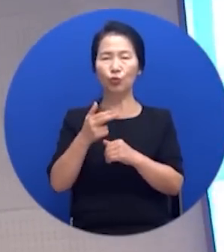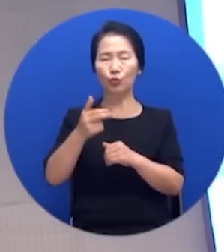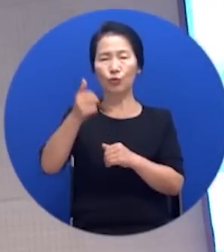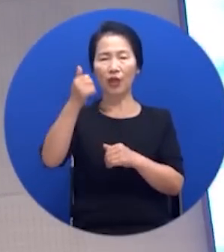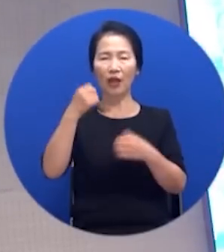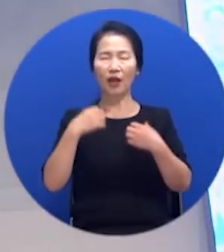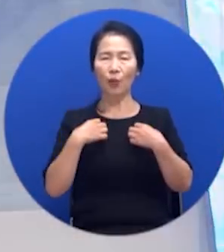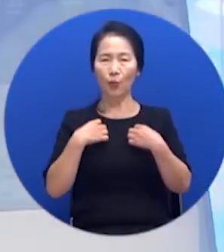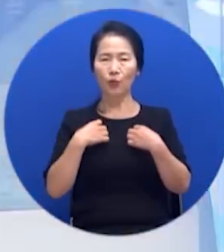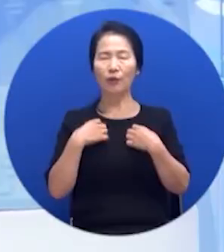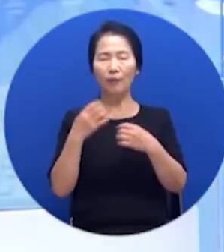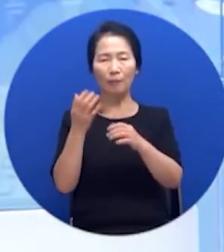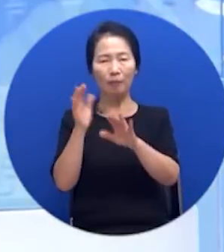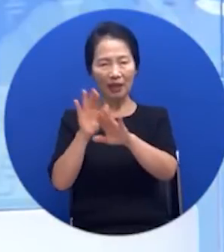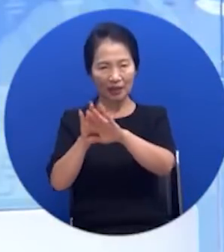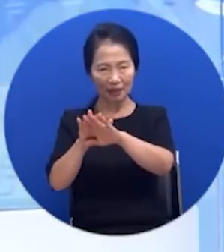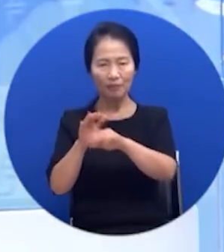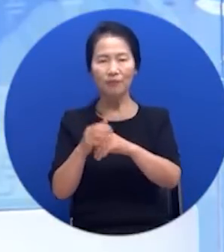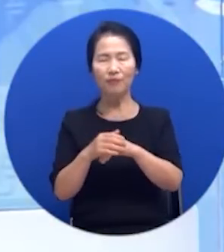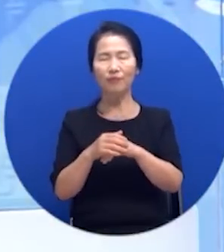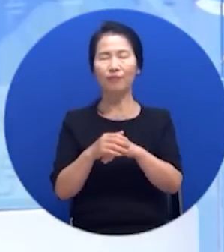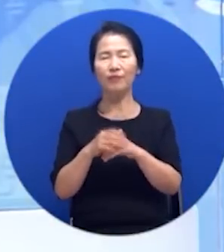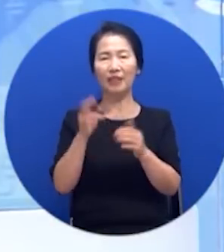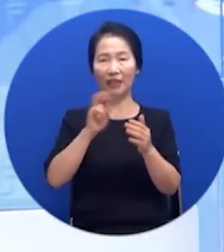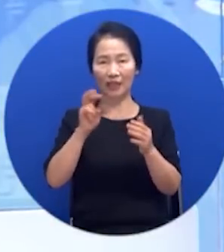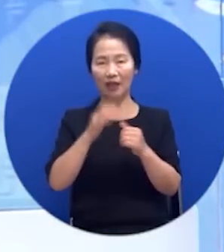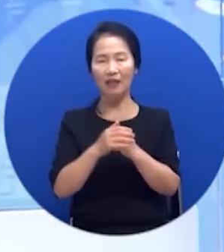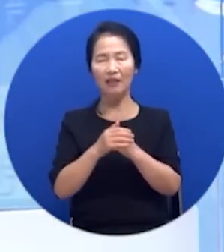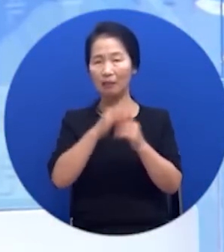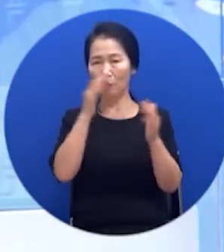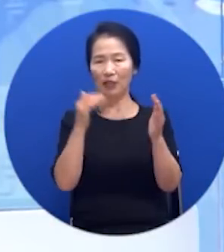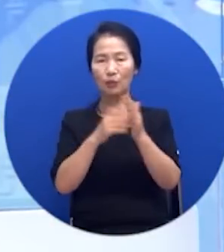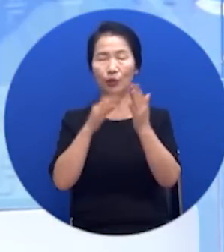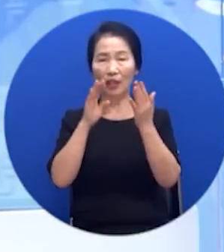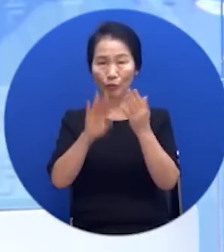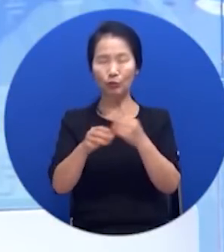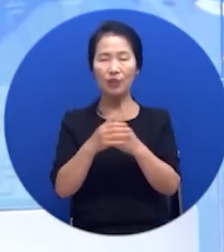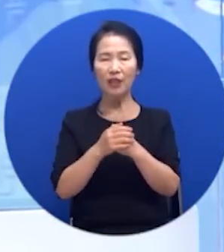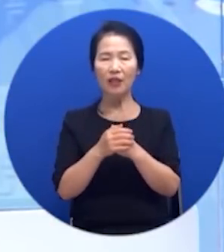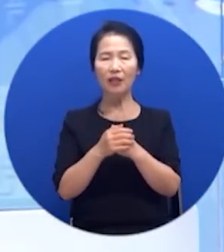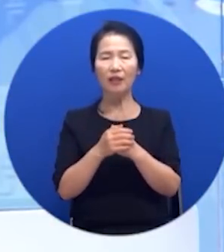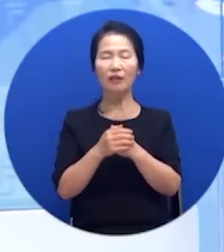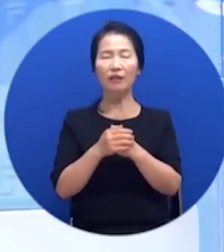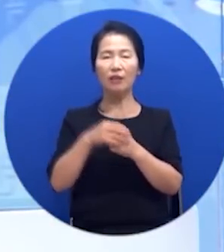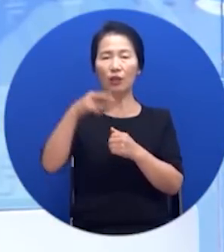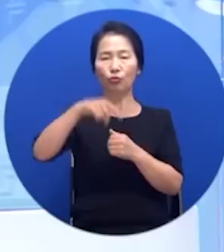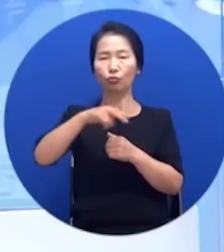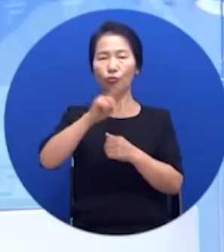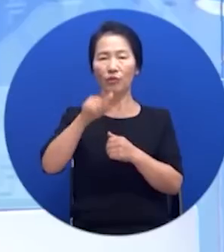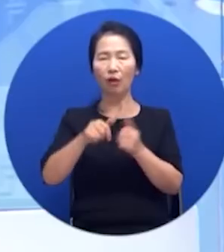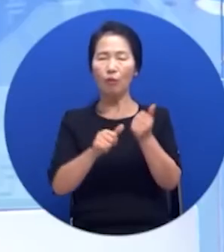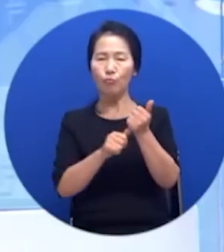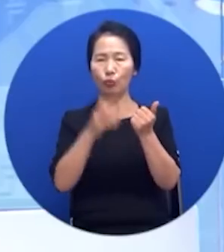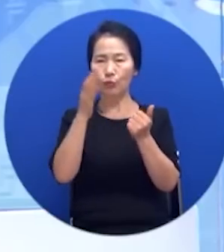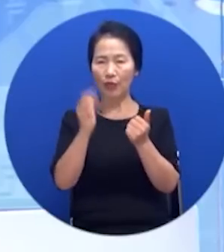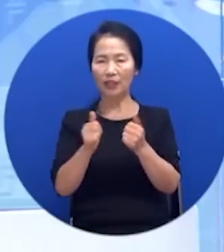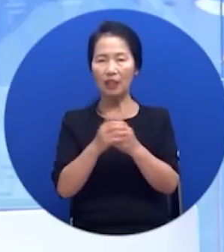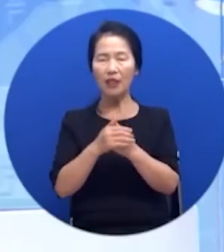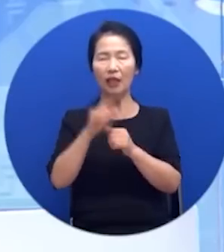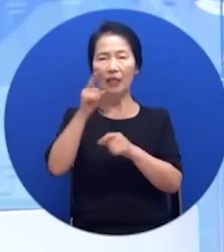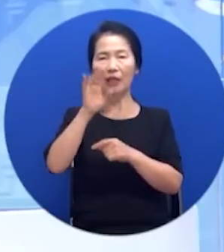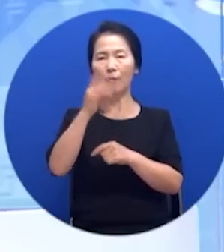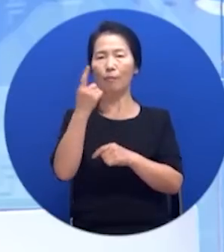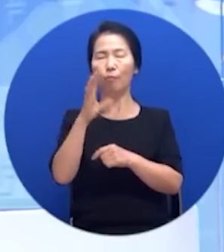제목으로 독창을 하시겠고, 독창이 끝나면은 국가조창기도회 수석 부회장이신